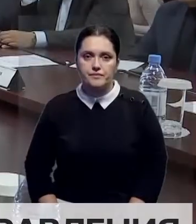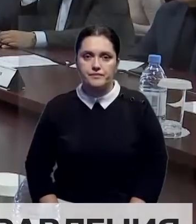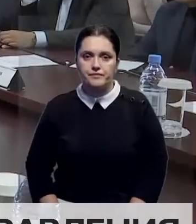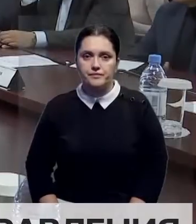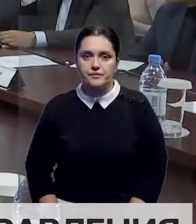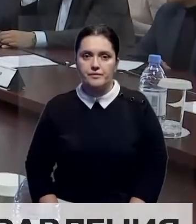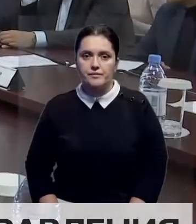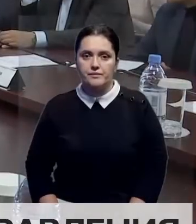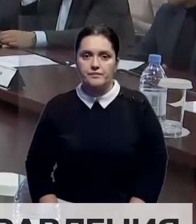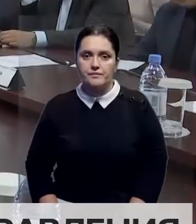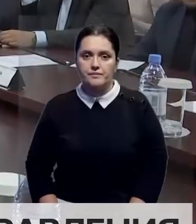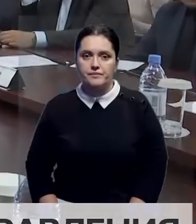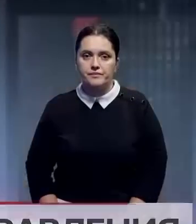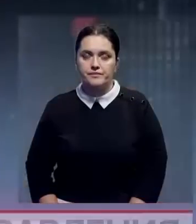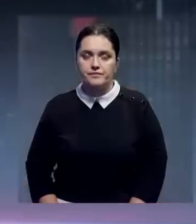Хабар 24.